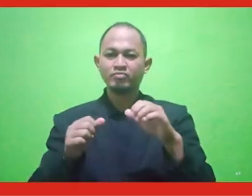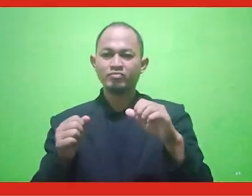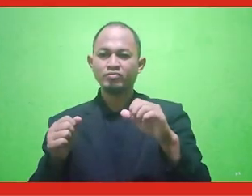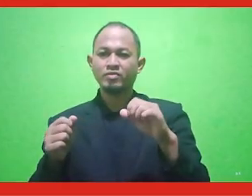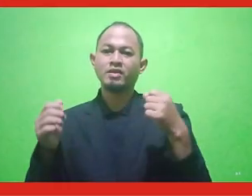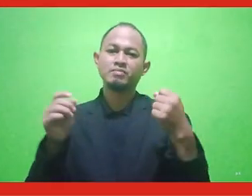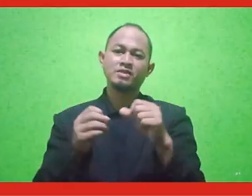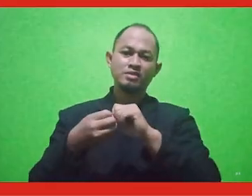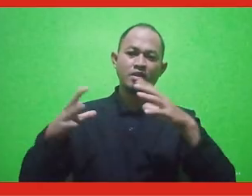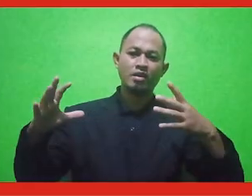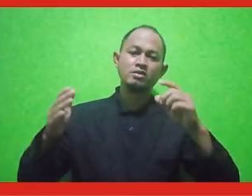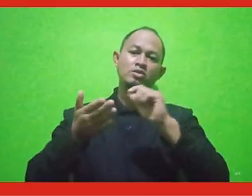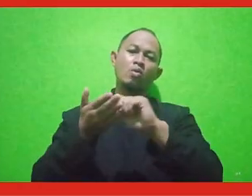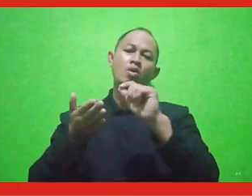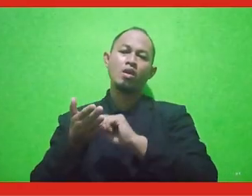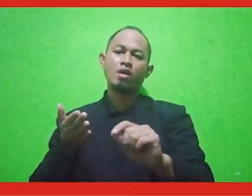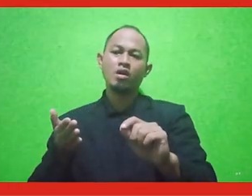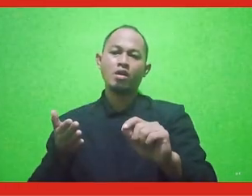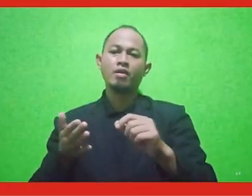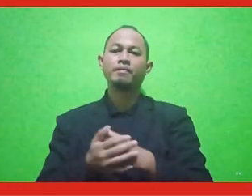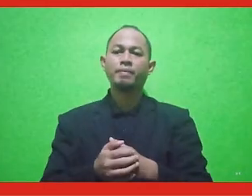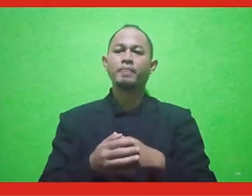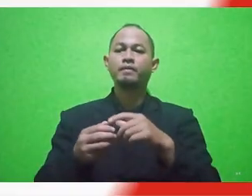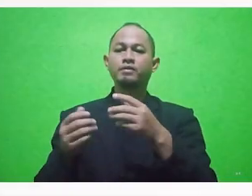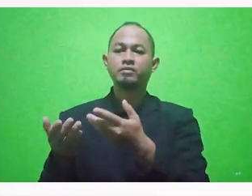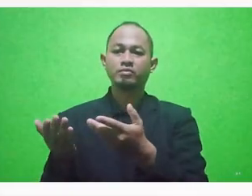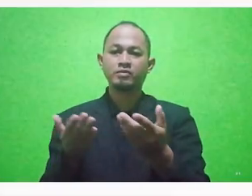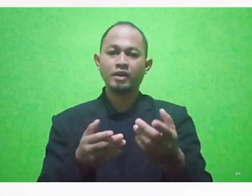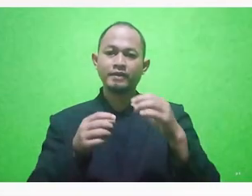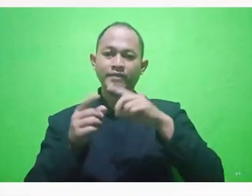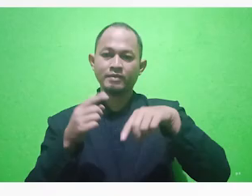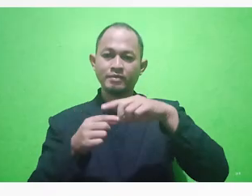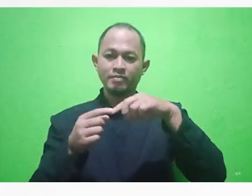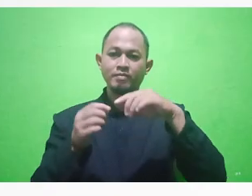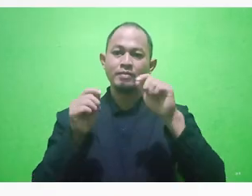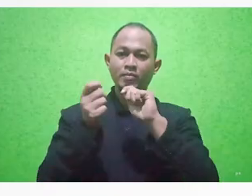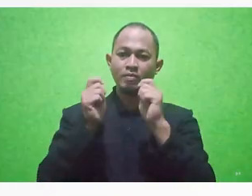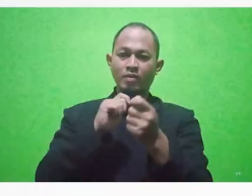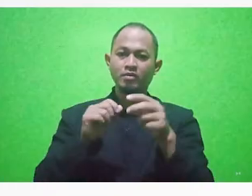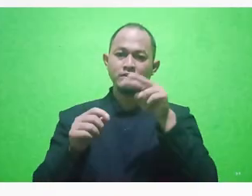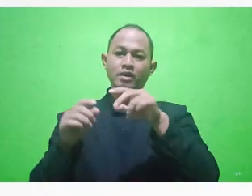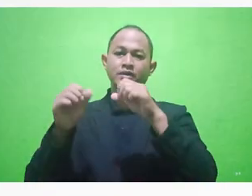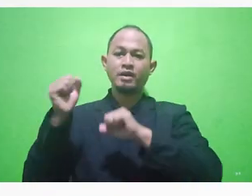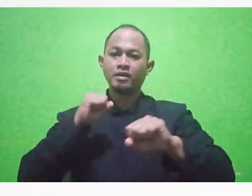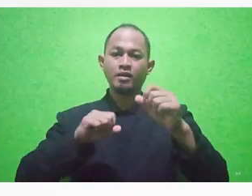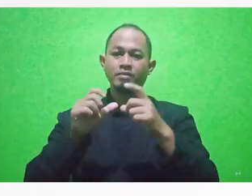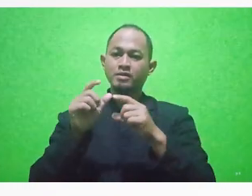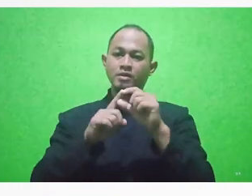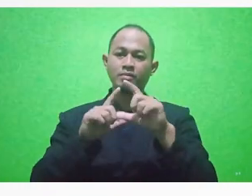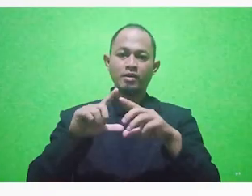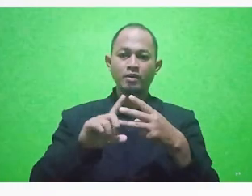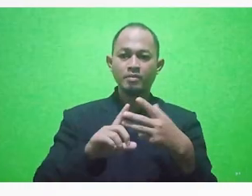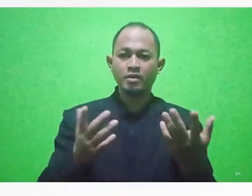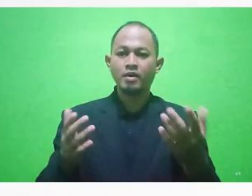dampak bencana pada satuan pendidikan. Dengan mengintegrasikan dampak perubahan iklim dalam kegiatan SPAB,